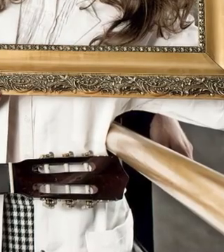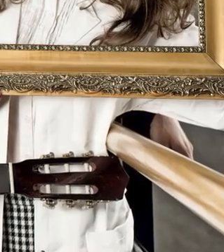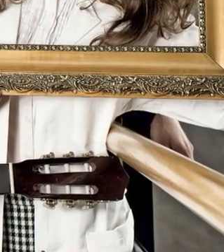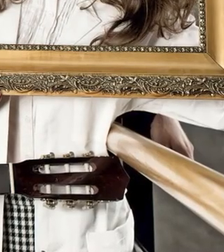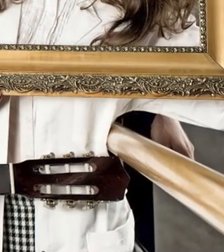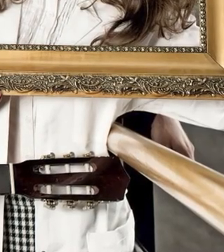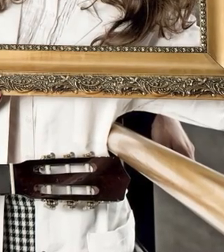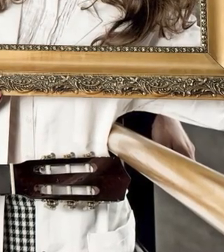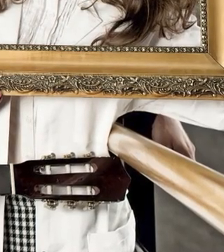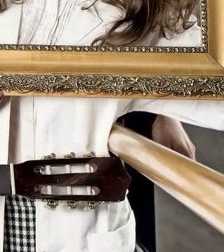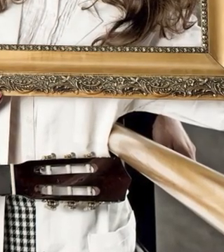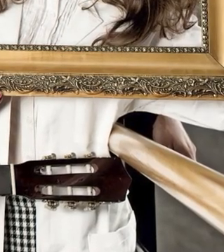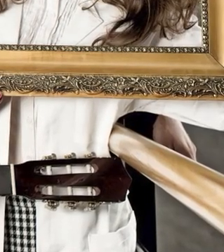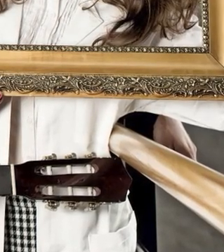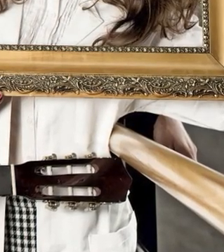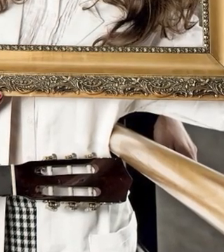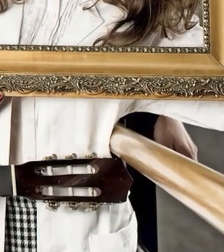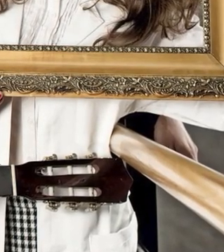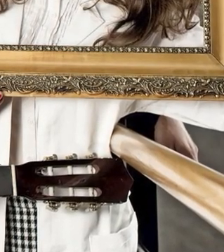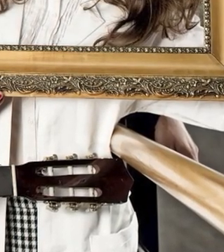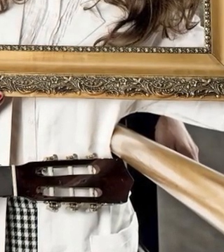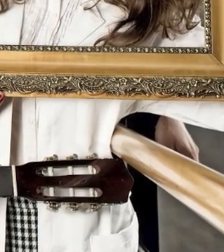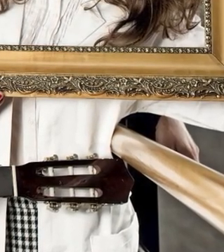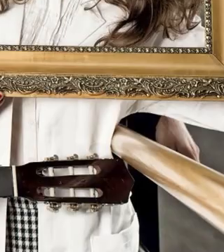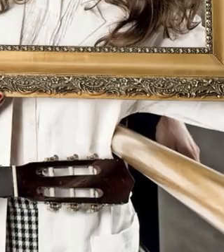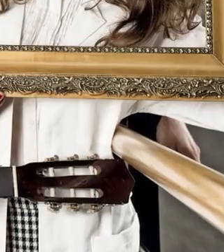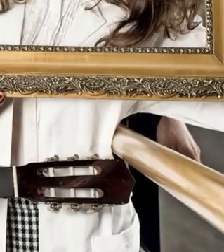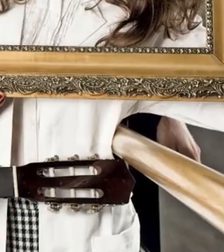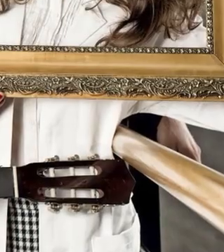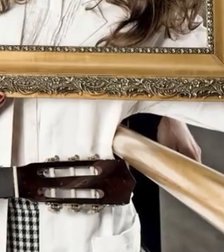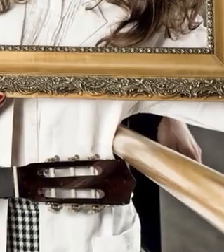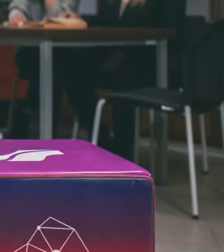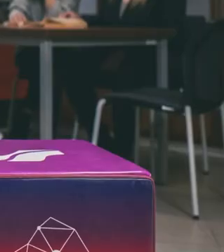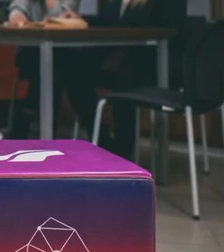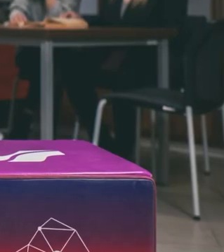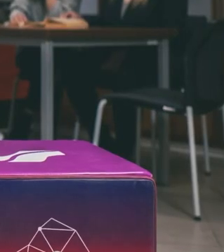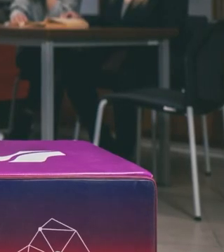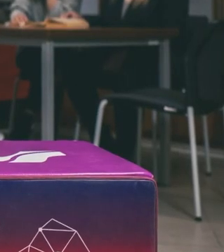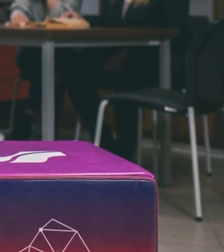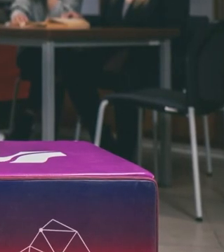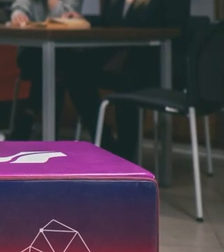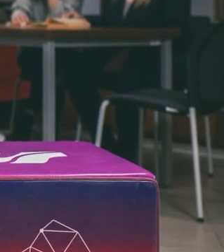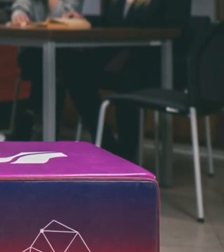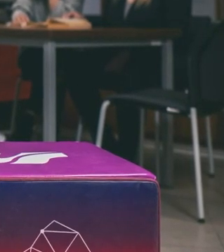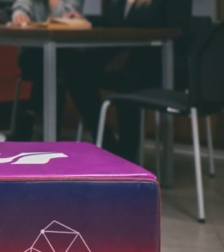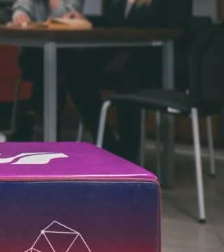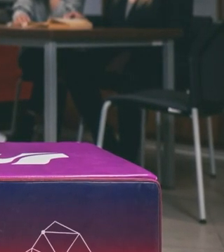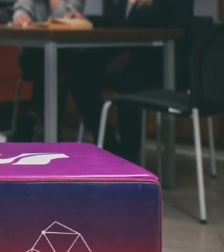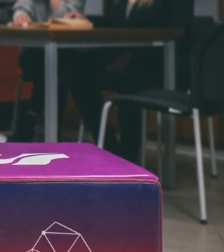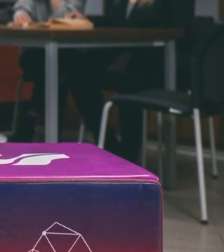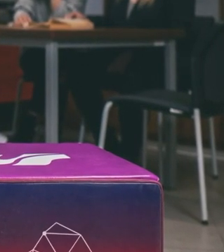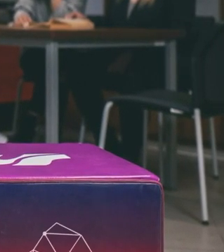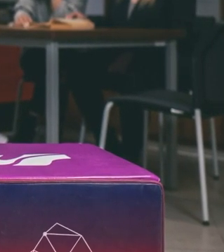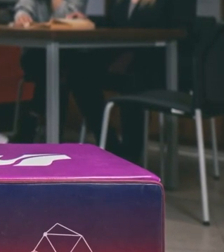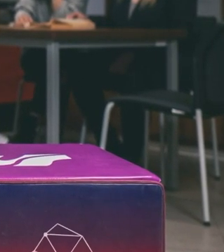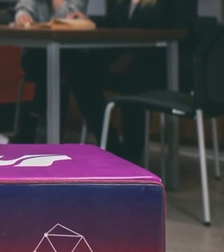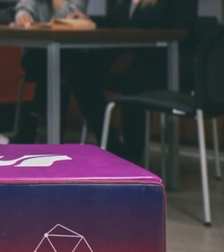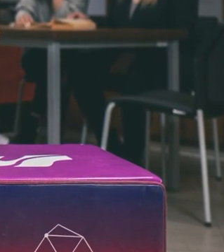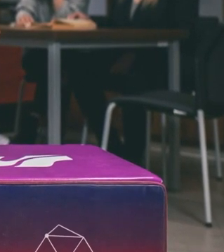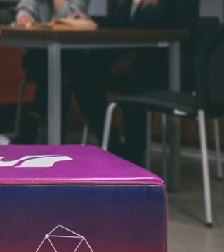zaliczyć cały materiał, który go obowiązuje na danym kierunku studiów. Natomiast od strony